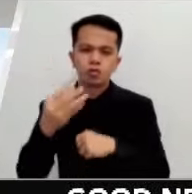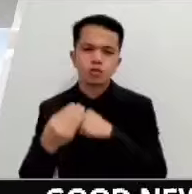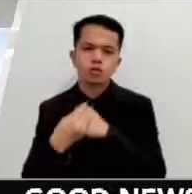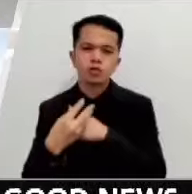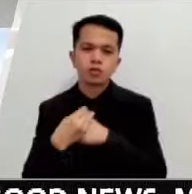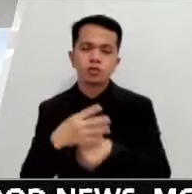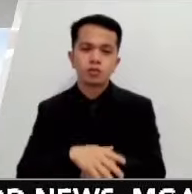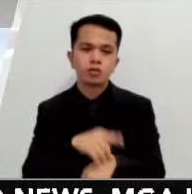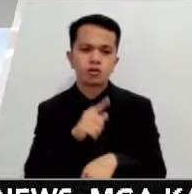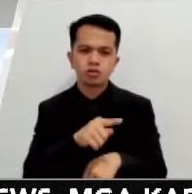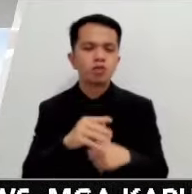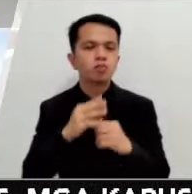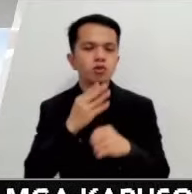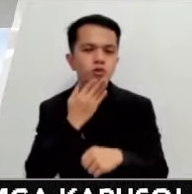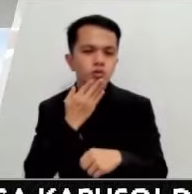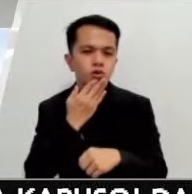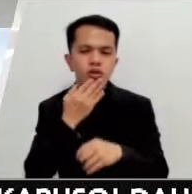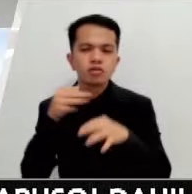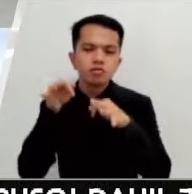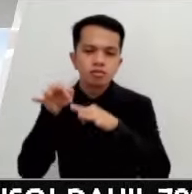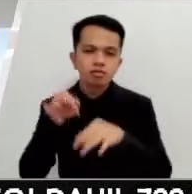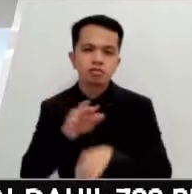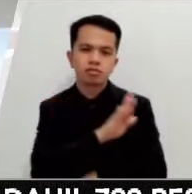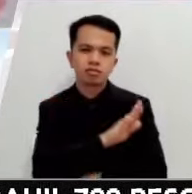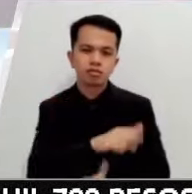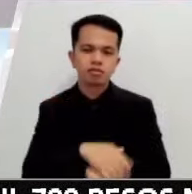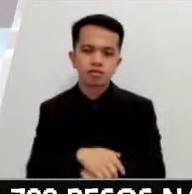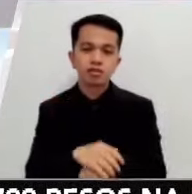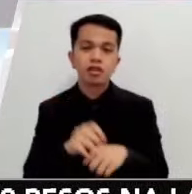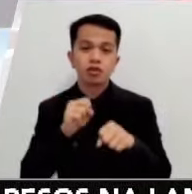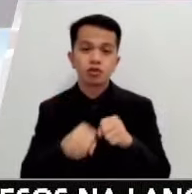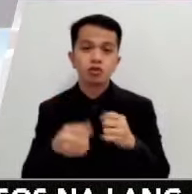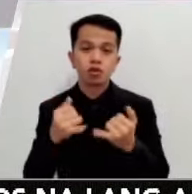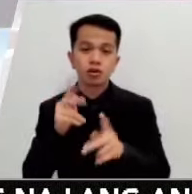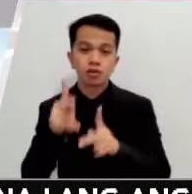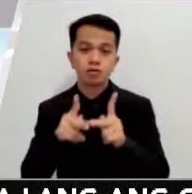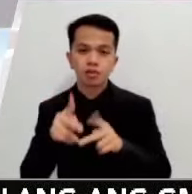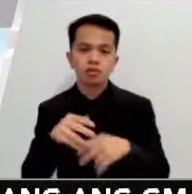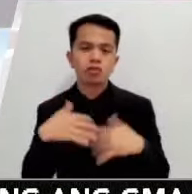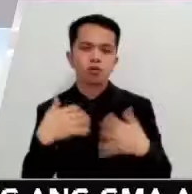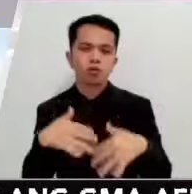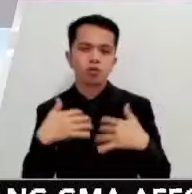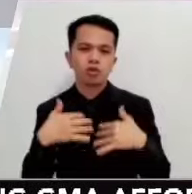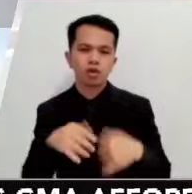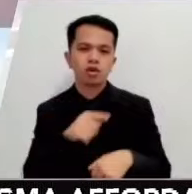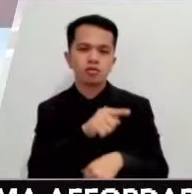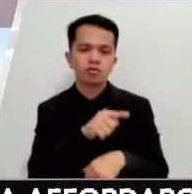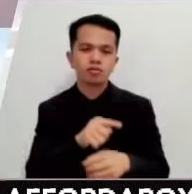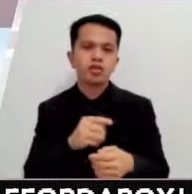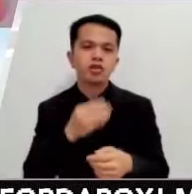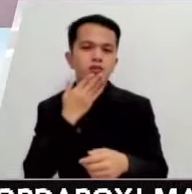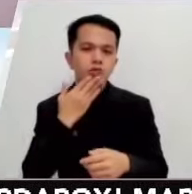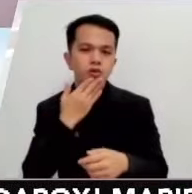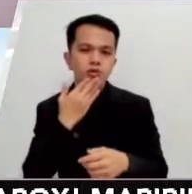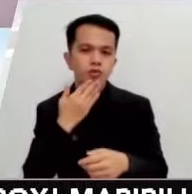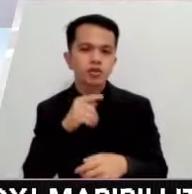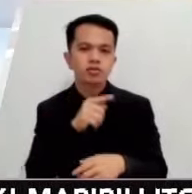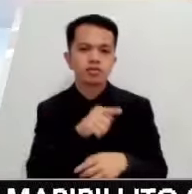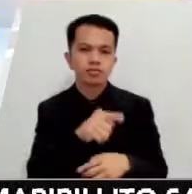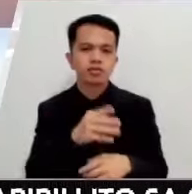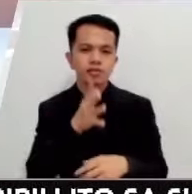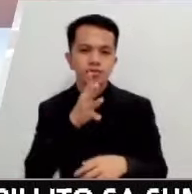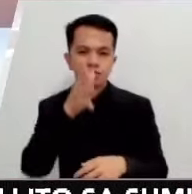habang ipinapaliwanag ang kanyang side. Kaya ang netizens hanga sa gentle parenting ni na mommy at daddy at sa